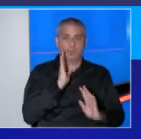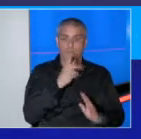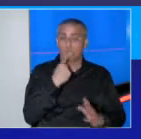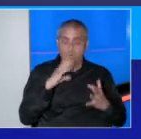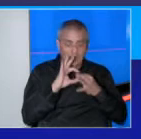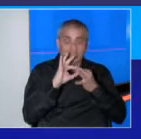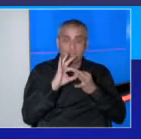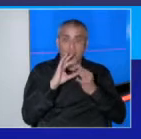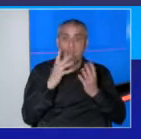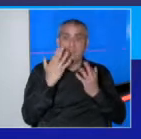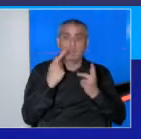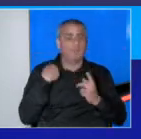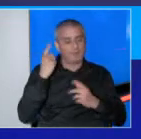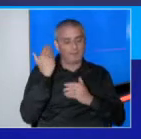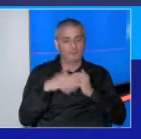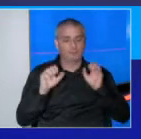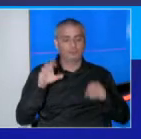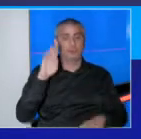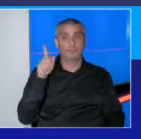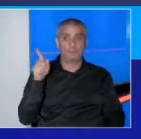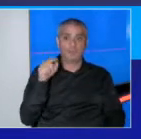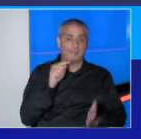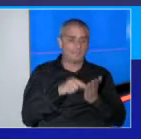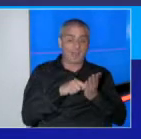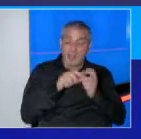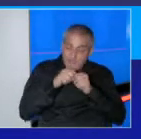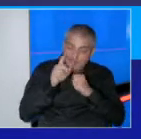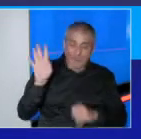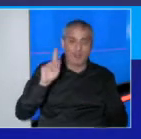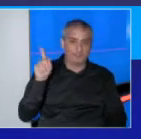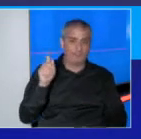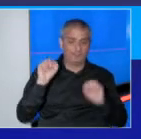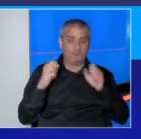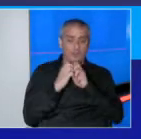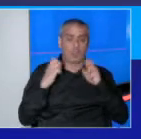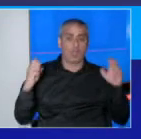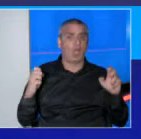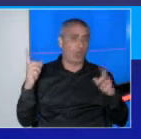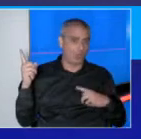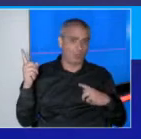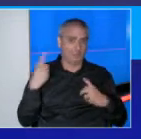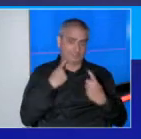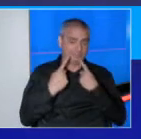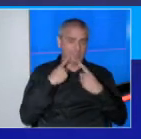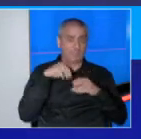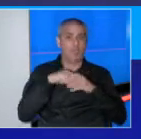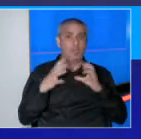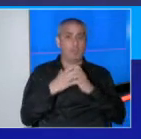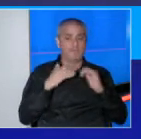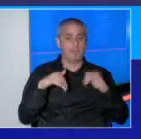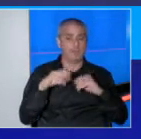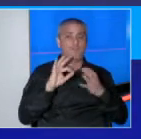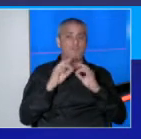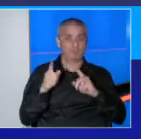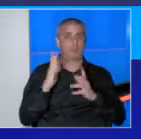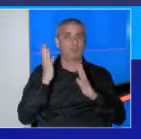וחיבר את זה על זה שכמה חייבים לסיים את שלטון נתניהו, כי בגלל נתניהו והשלטון הארוך שלו, ככה השיח בחברה וברחובות